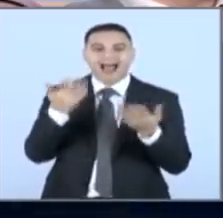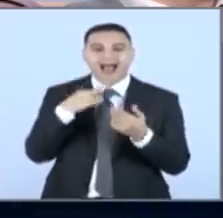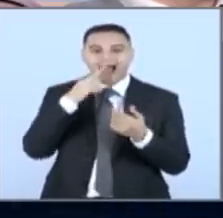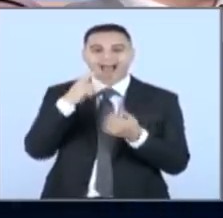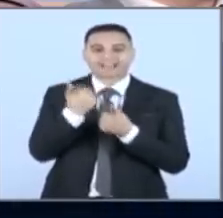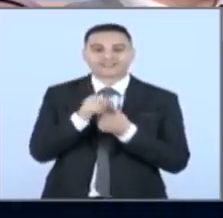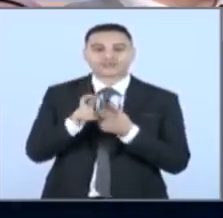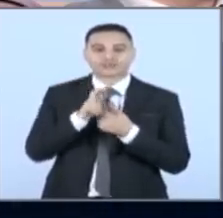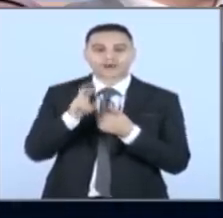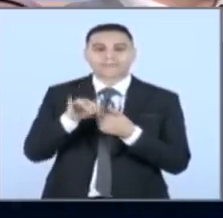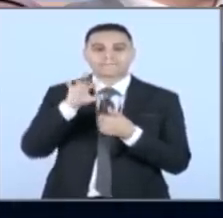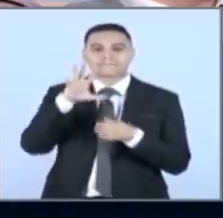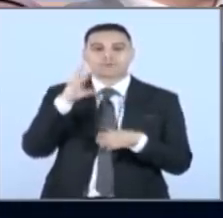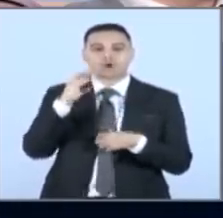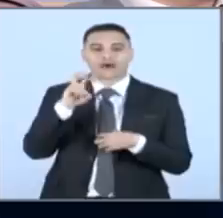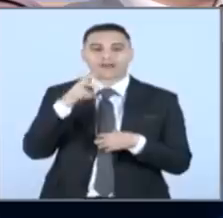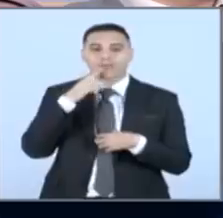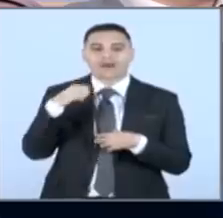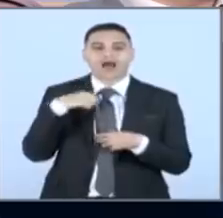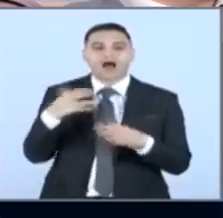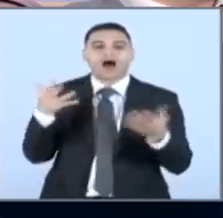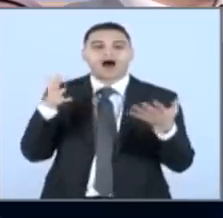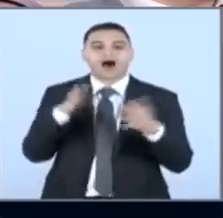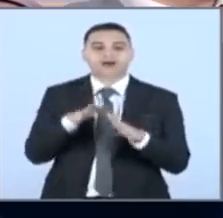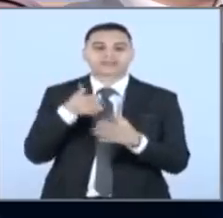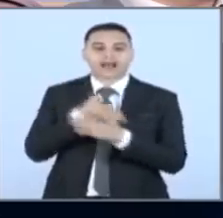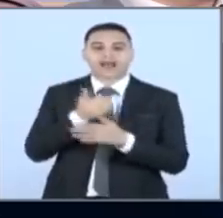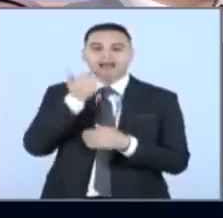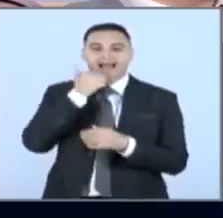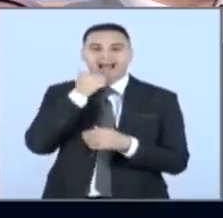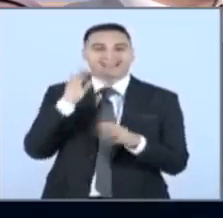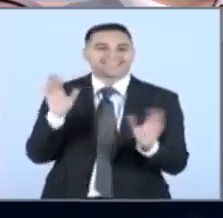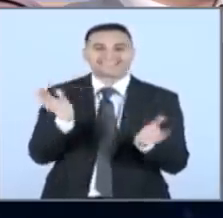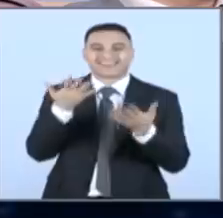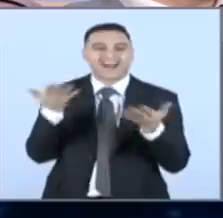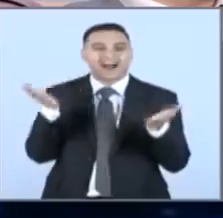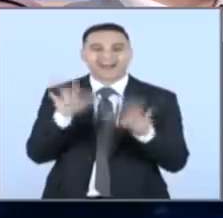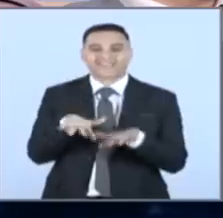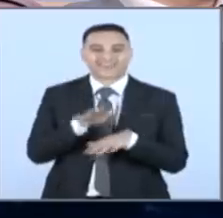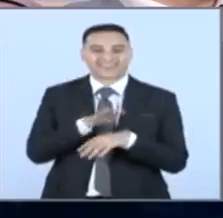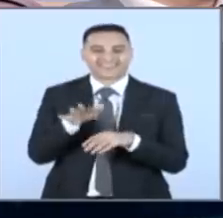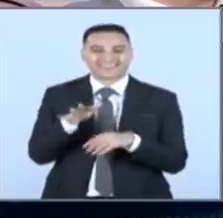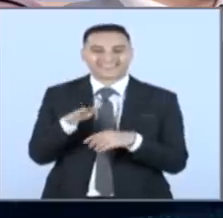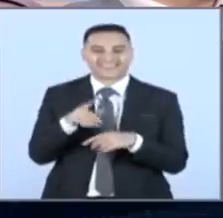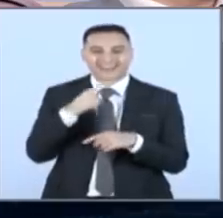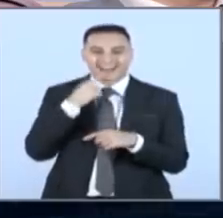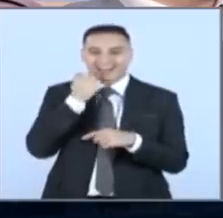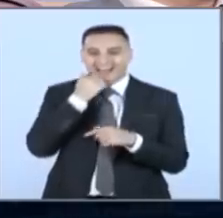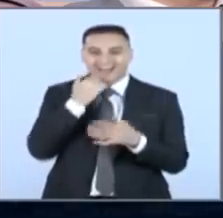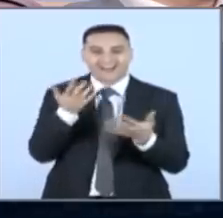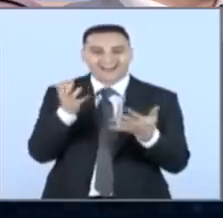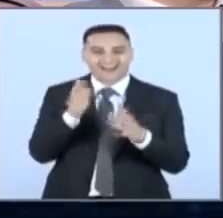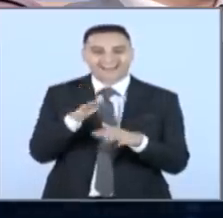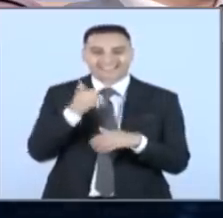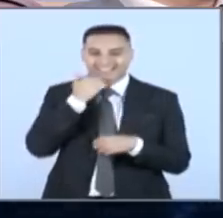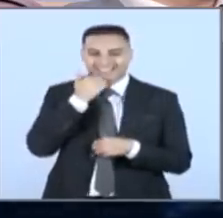ما كملتوش. مهجة قبل ما تسمع اي حاجه، ما هو الفريق الاهلي؟ ما هو الفريق الاكثر؟ ما هو الفريق الاكثر؟